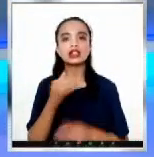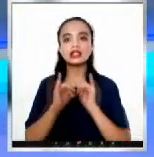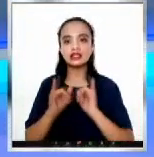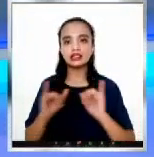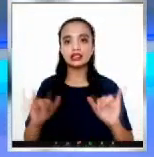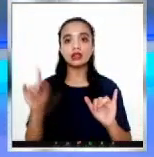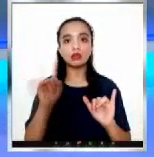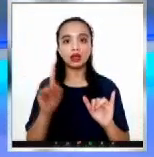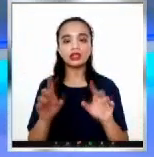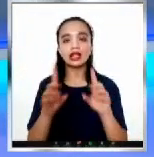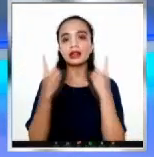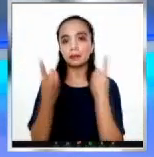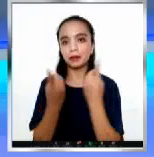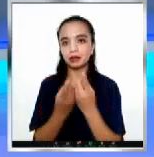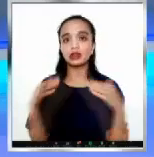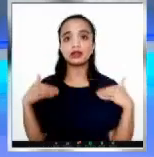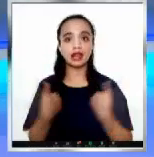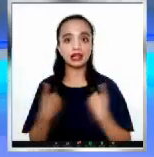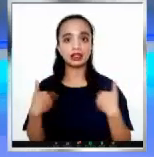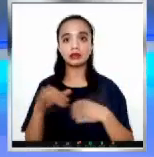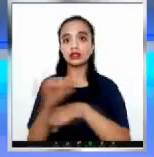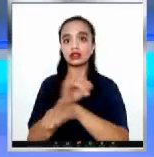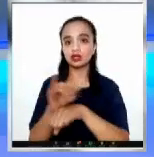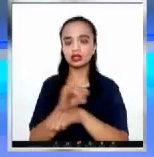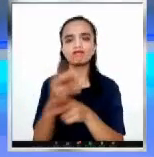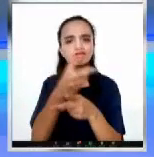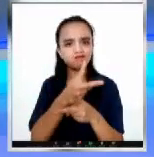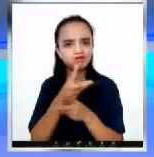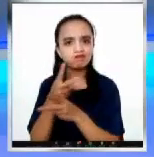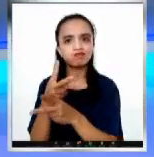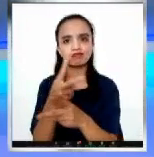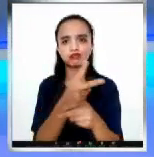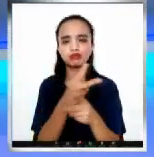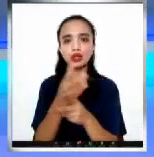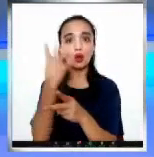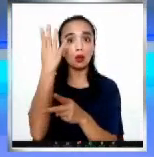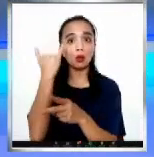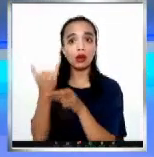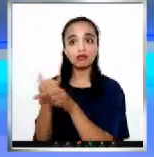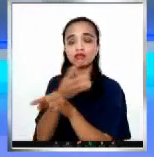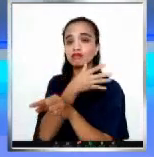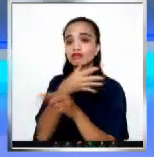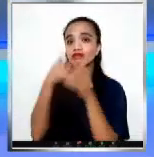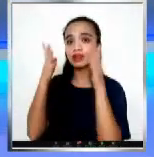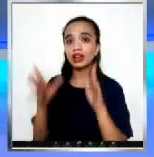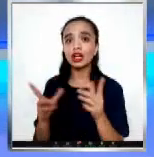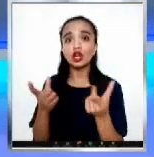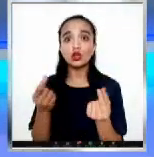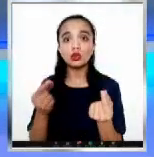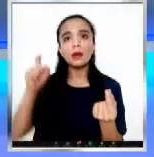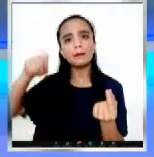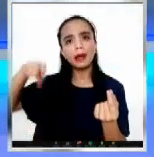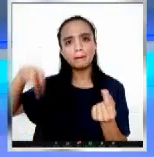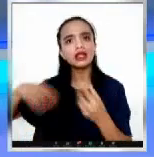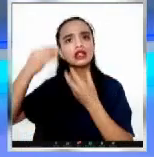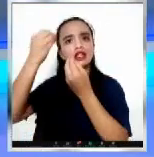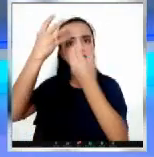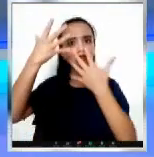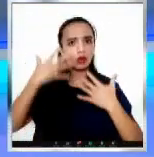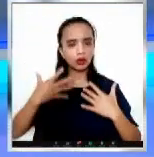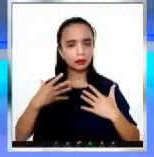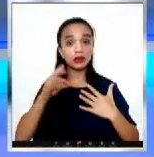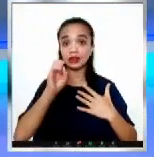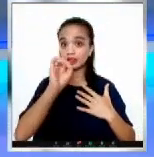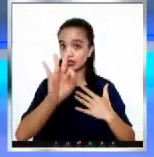Industry. Ang bilin nila sa mga ikangay poultry farmer ay ipagbigay alam agad kung ang mga alaga